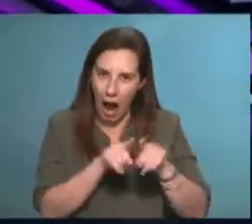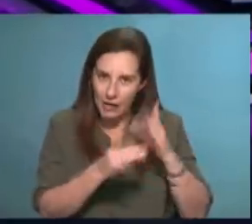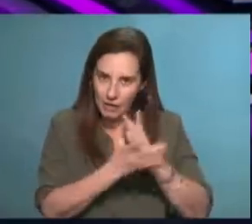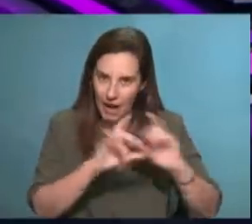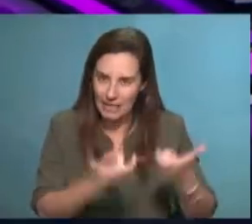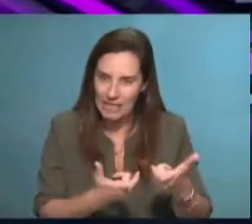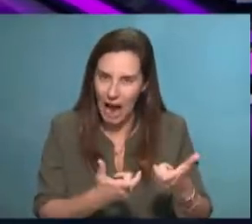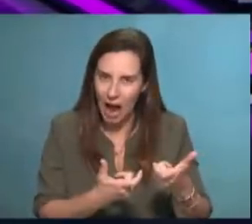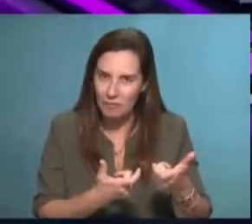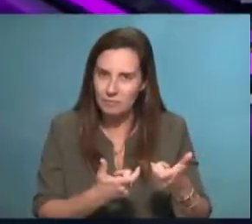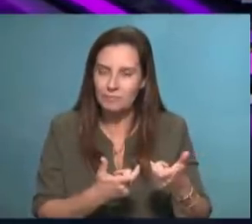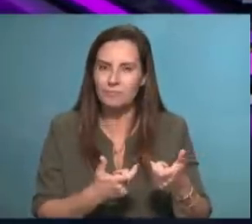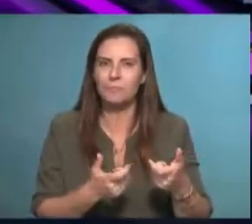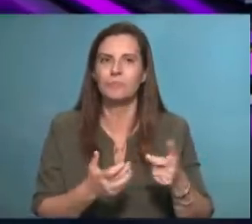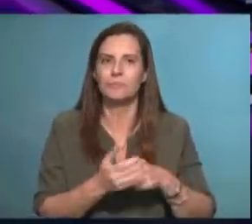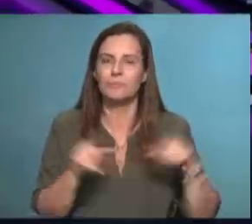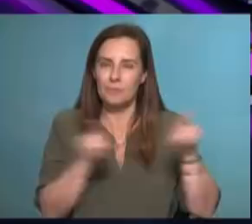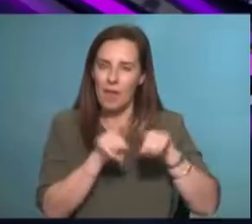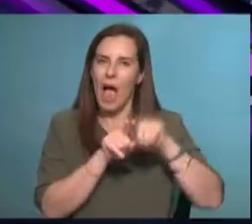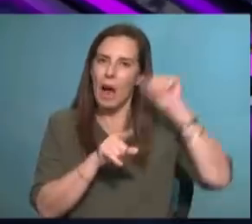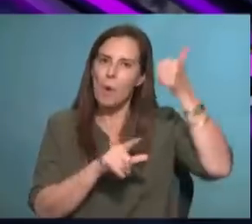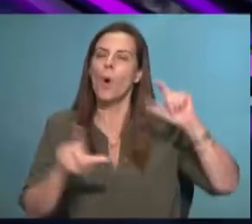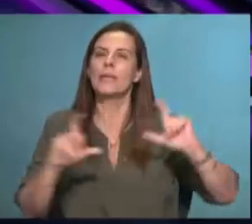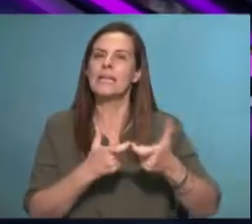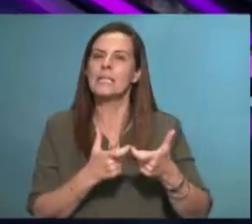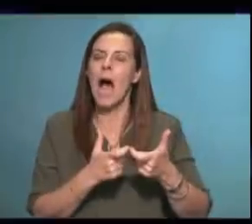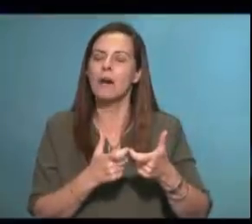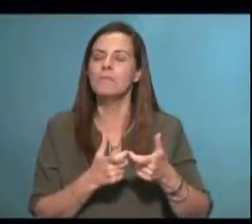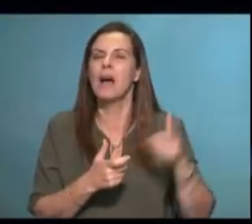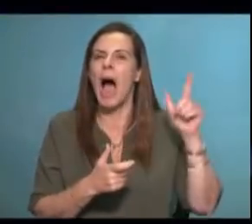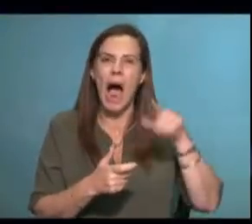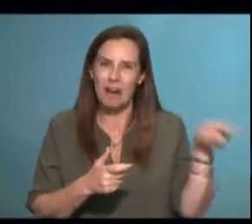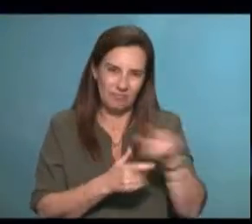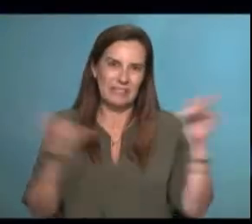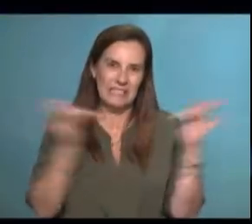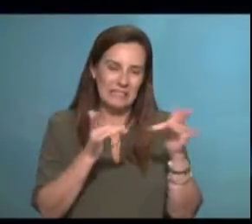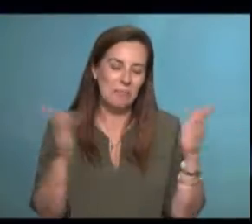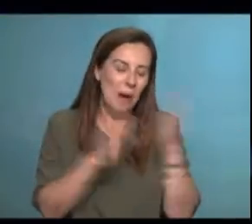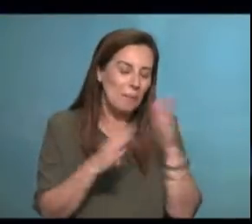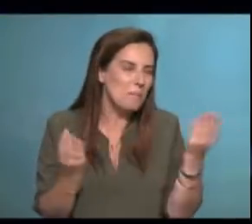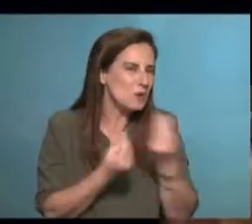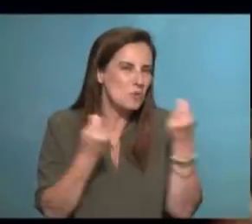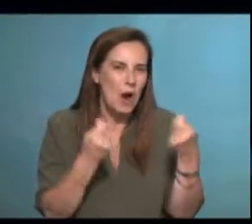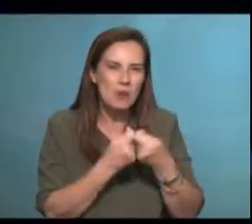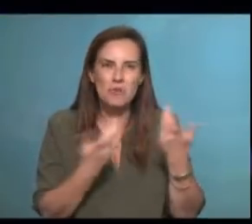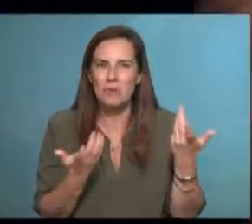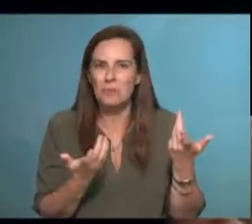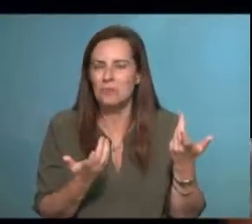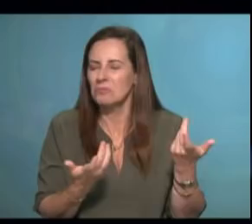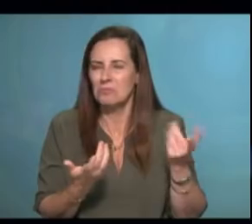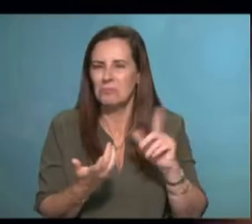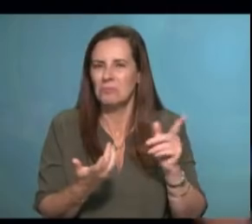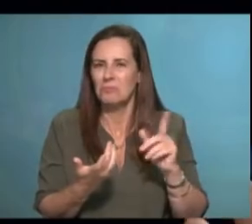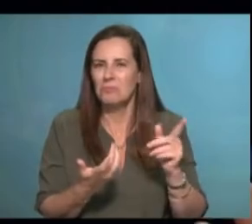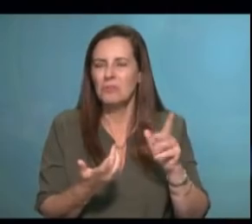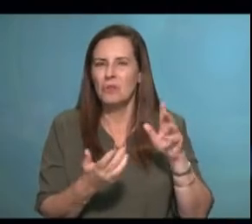אותו אח שנעצר עכשיו כחלק מהמצאי זה האח הבכור, הוא נעצר. היה להם סכסוך שם, משהו משפחתי שהוא לא קם